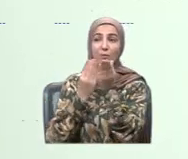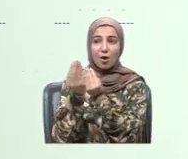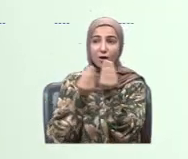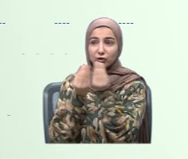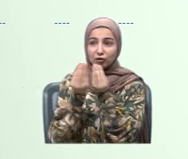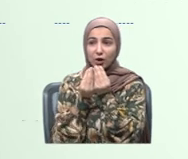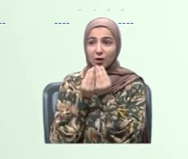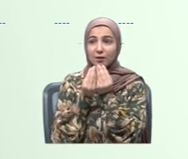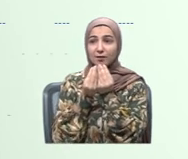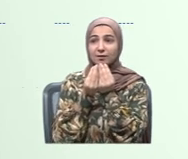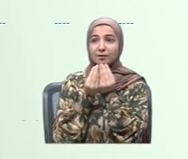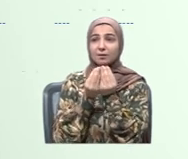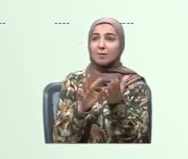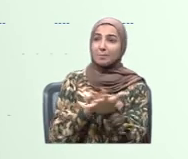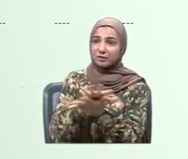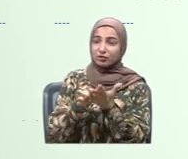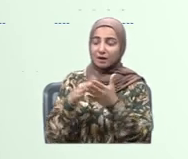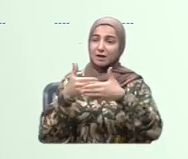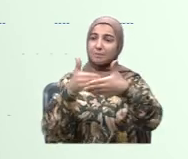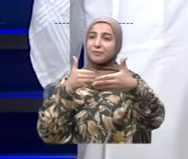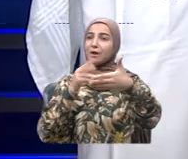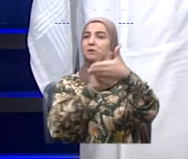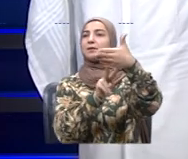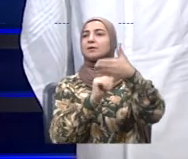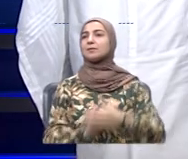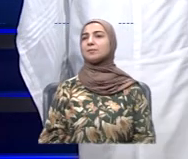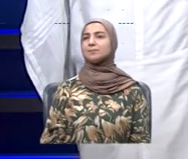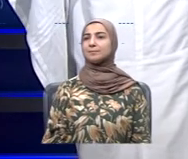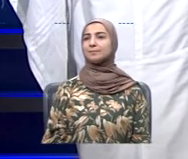نتيجة الأطروحة، وهي إشكالية العزوف عن القراءة.